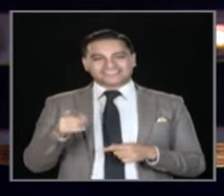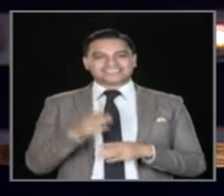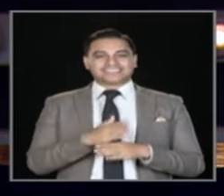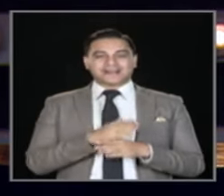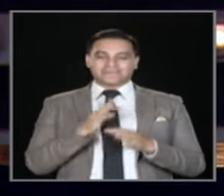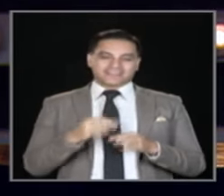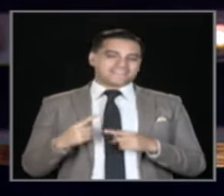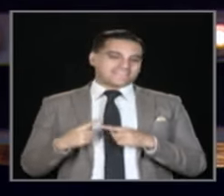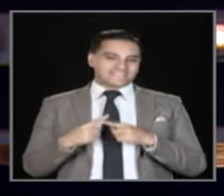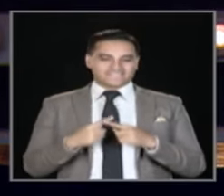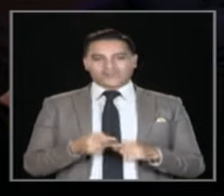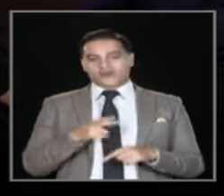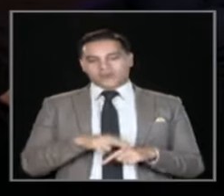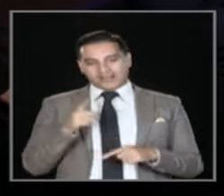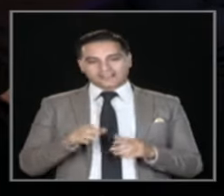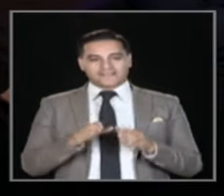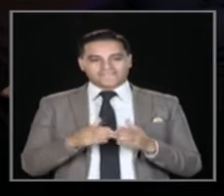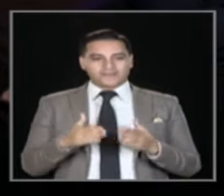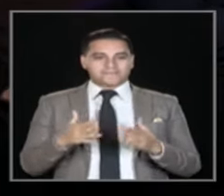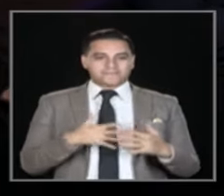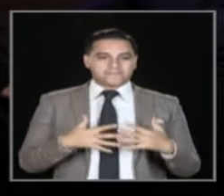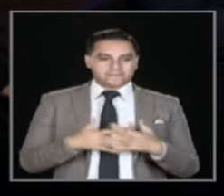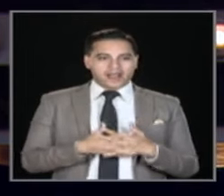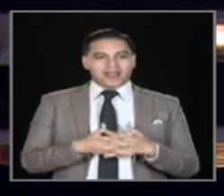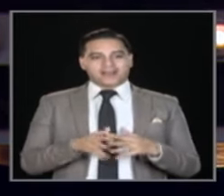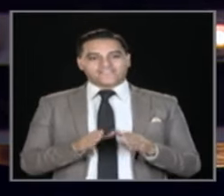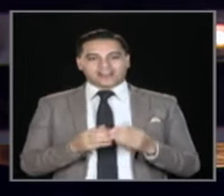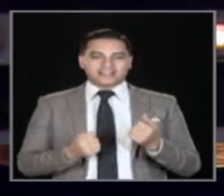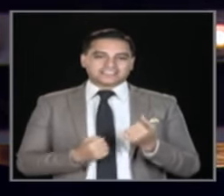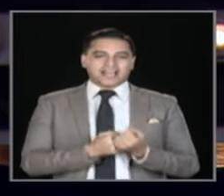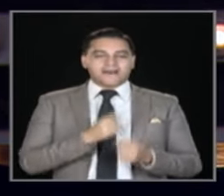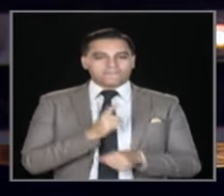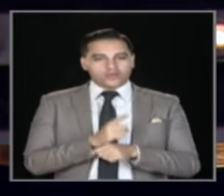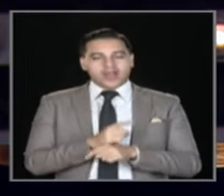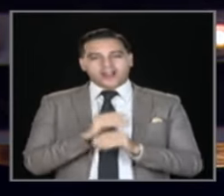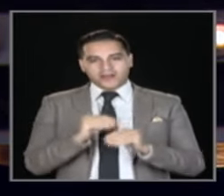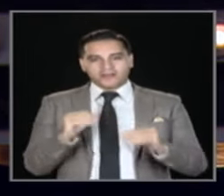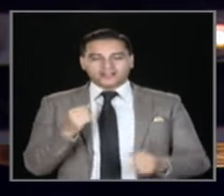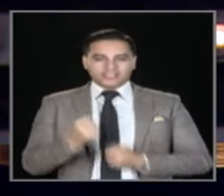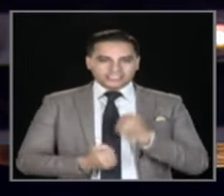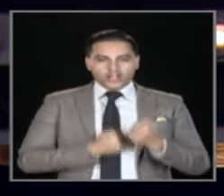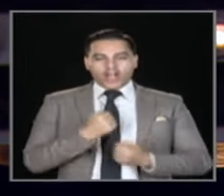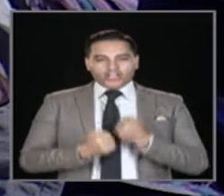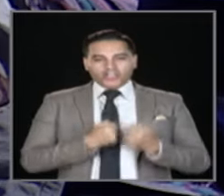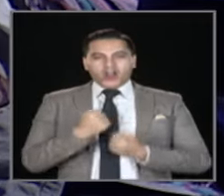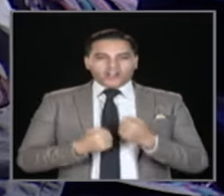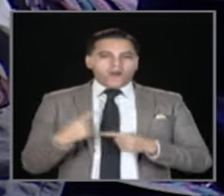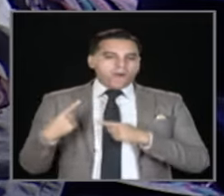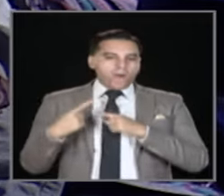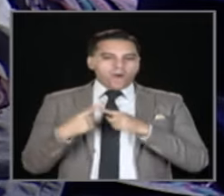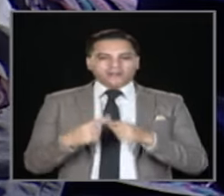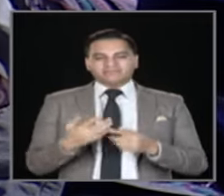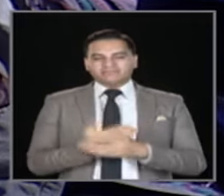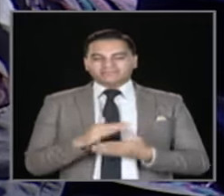جدا، مش انت بس، انت وكل الناس اللي ساعدت الفرق من مدير فني لمدرب عام لناس بتجتهد